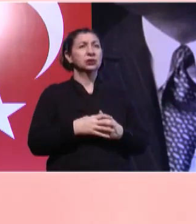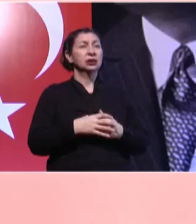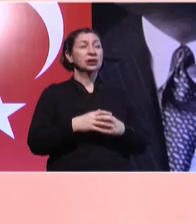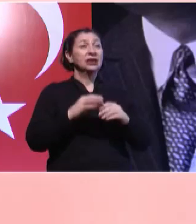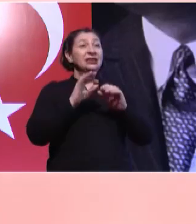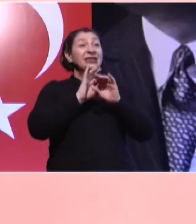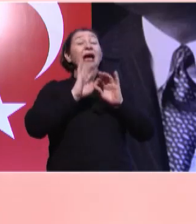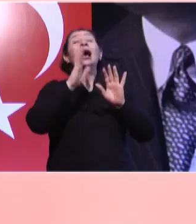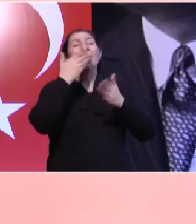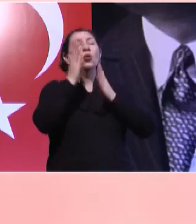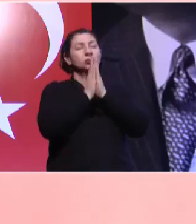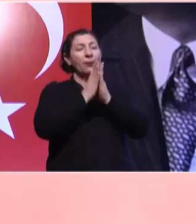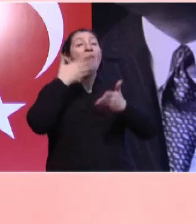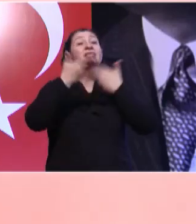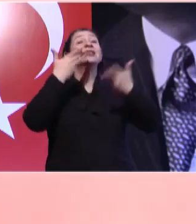Yeteri kadar anlatamadık.